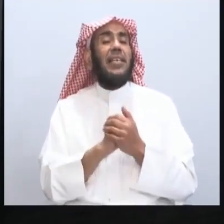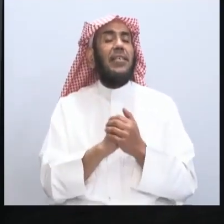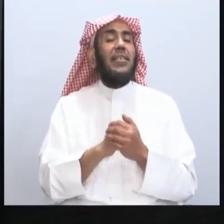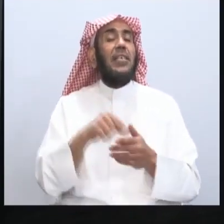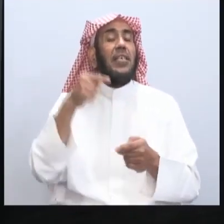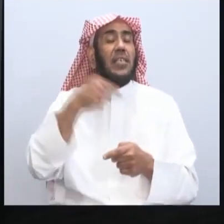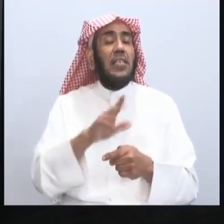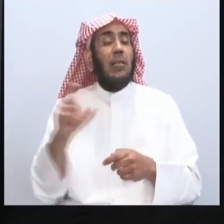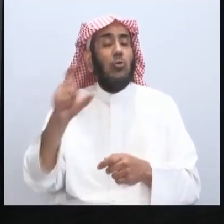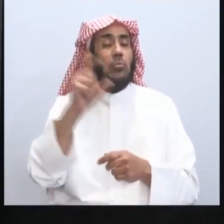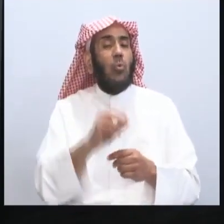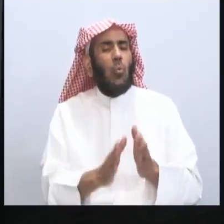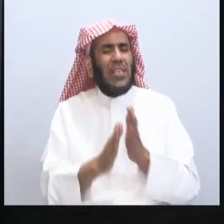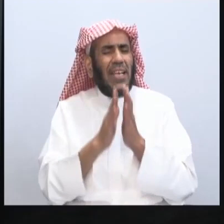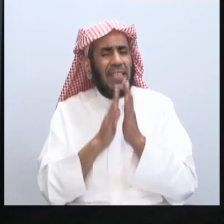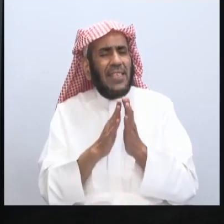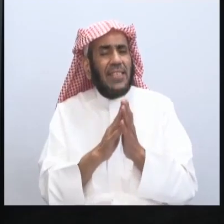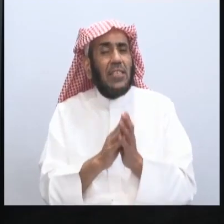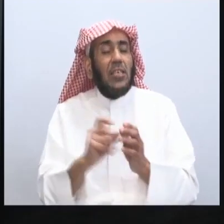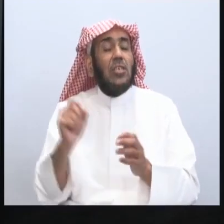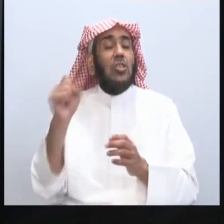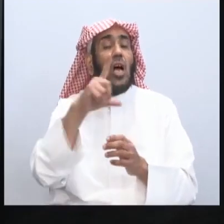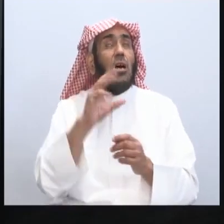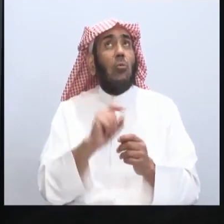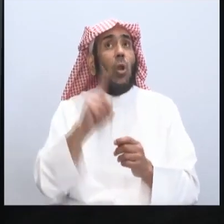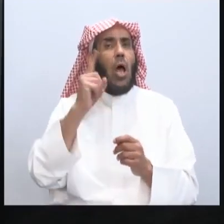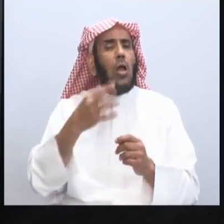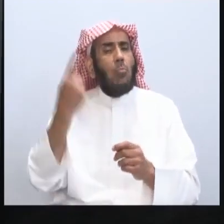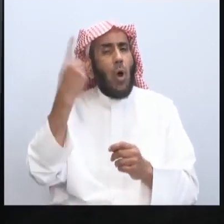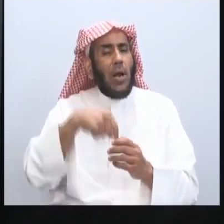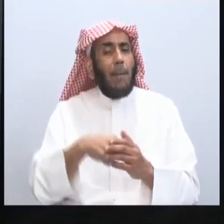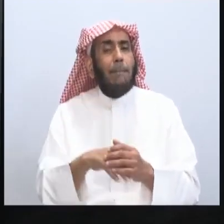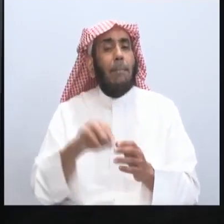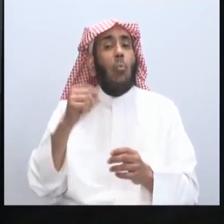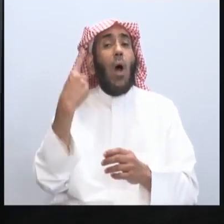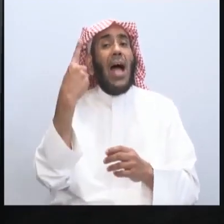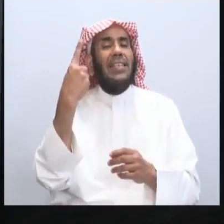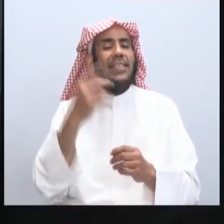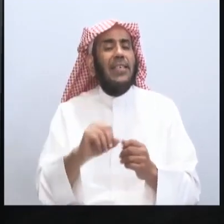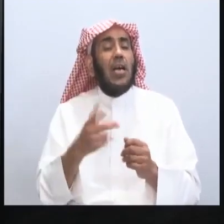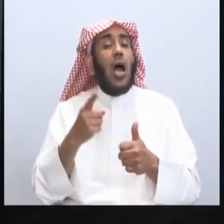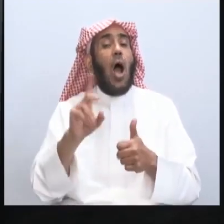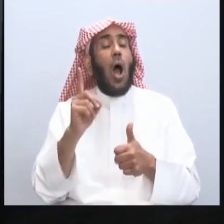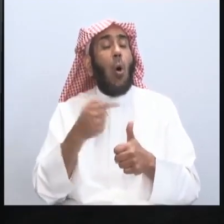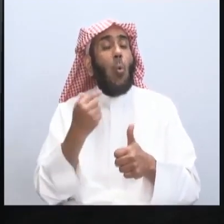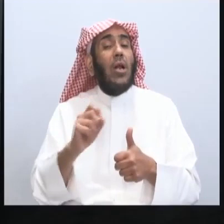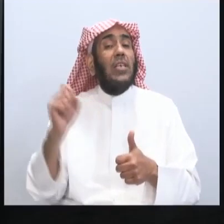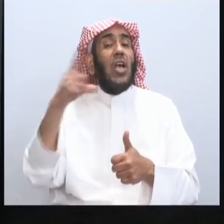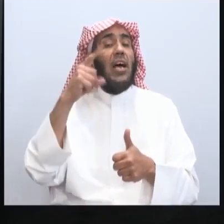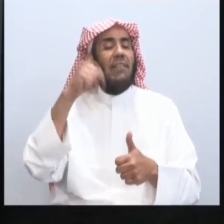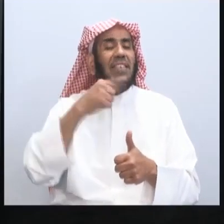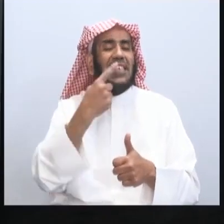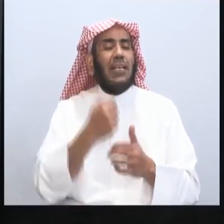عند المسلمين وتحديد شهر الله المحرم ليكون اول شهر في